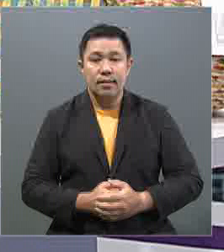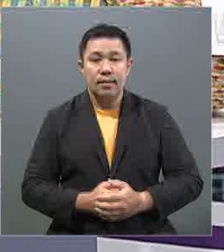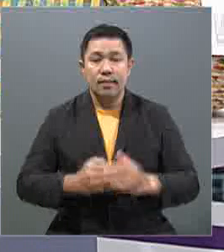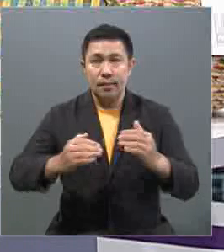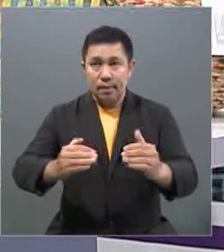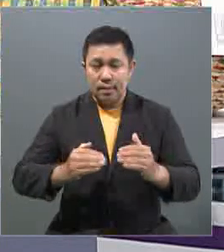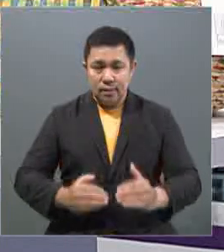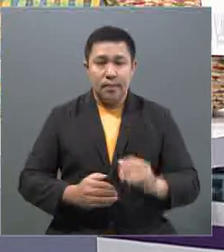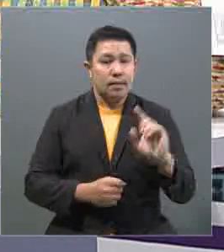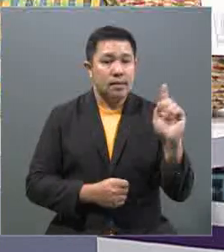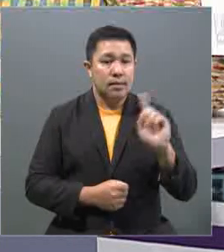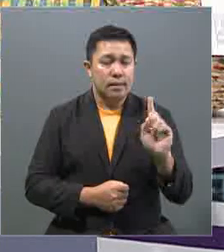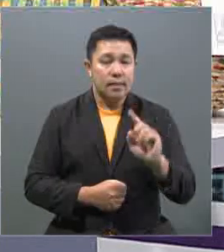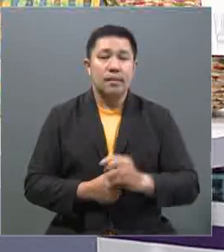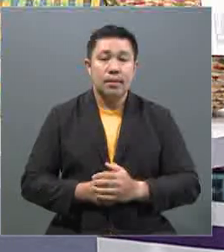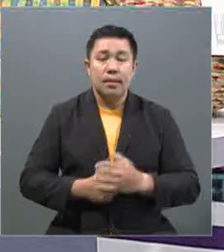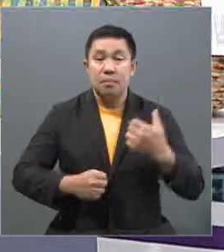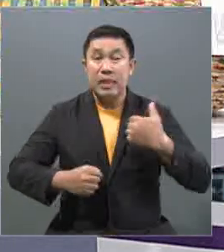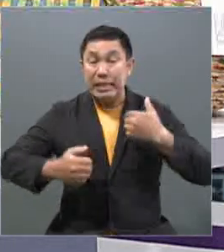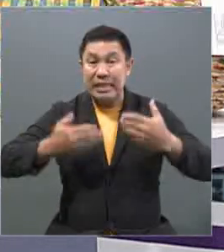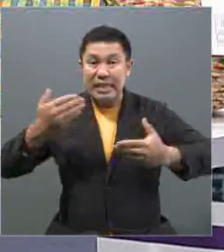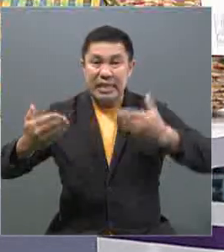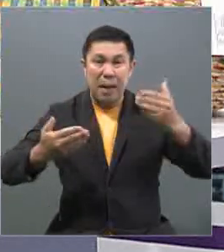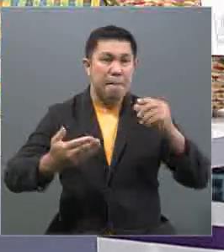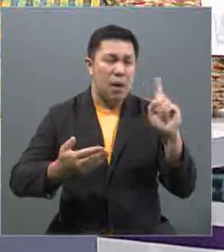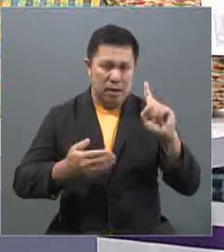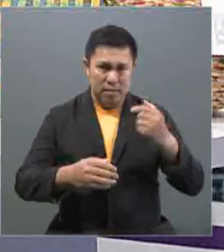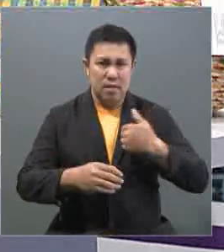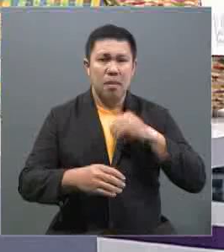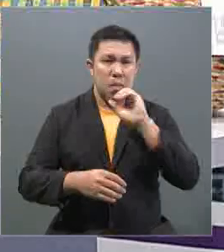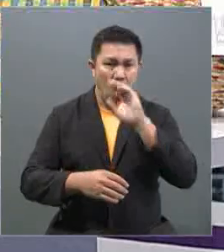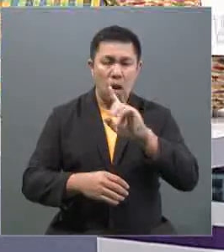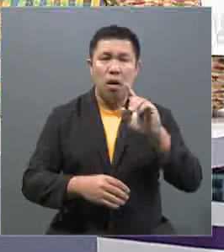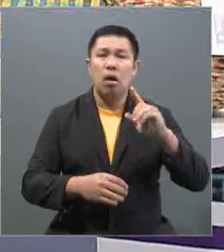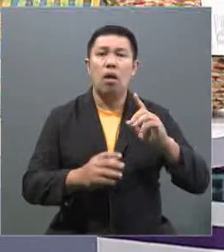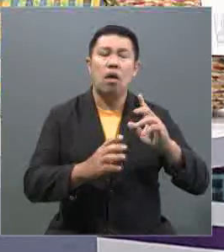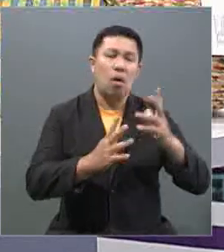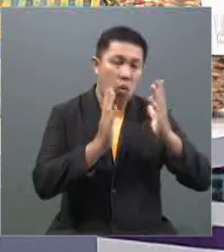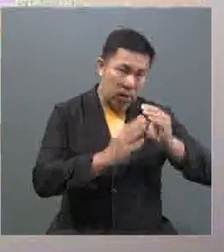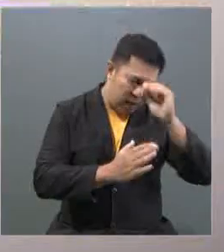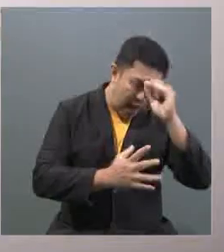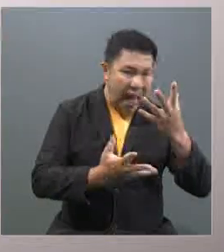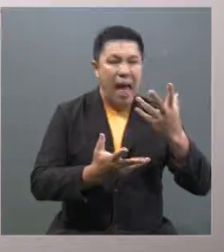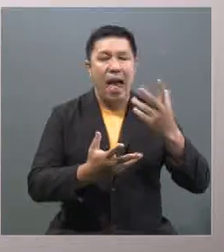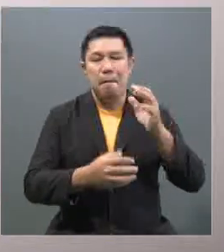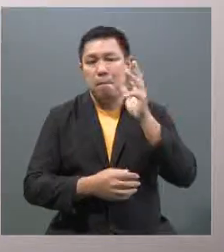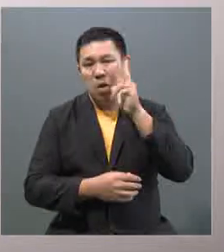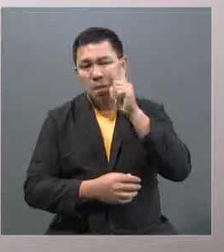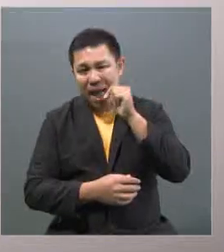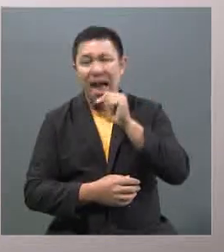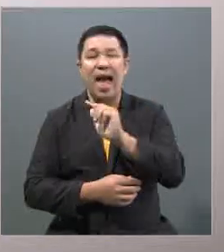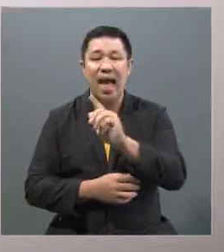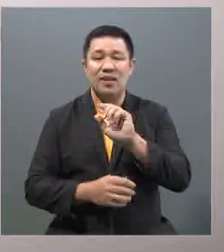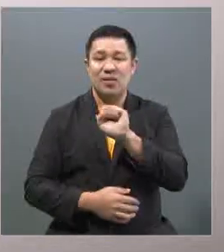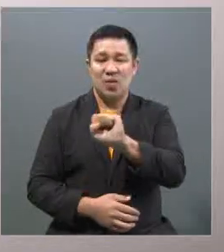มาต่อกันที่กิจกรรมดีๆนะคะมีอีกหนึ่งเรื่องจะมาแจ้งทั้งน้องๆแล้วก็ผู้ปกครองในกรุงเทพช่วงปิดเทอมแบบนี้นะคะส